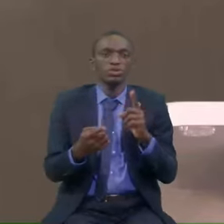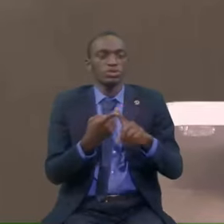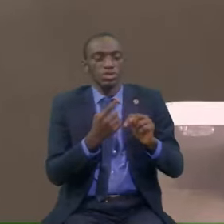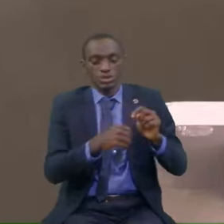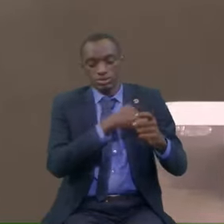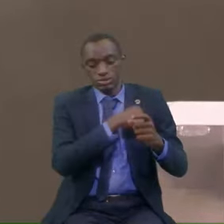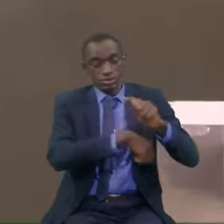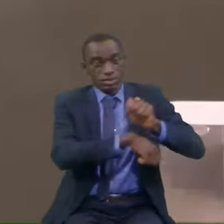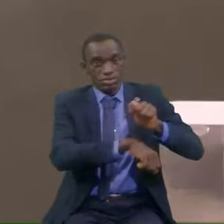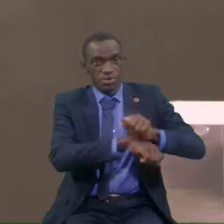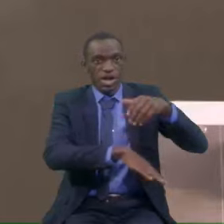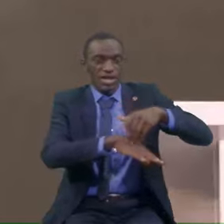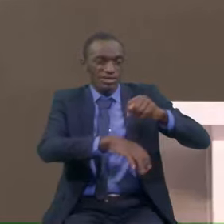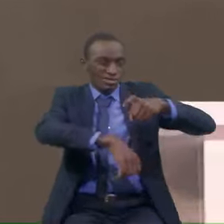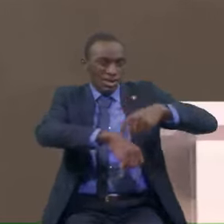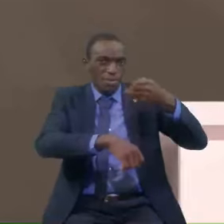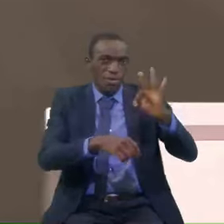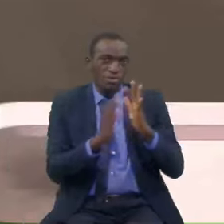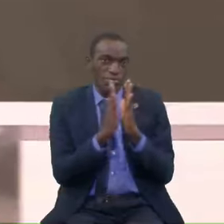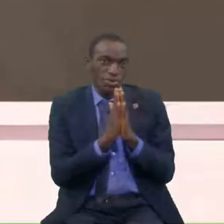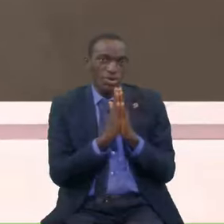atteint le lieu de la prière.